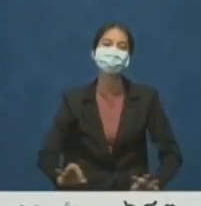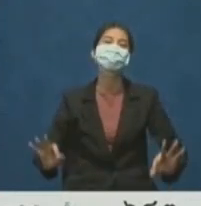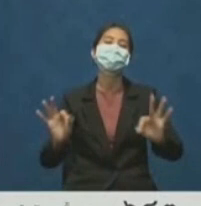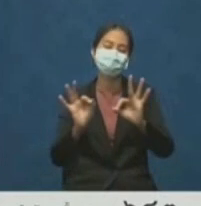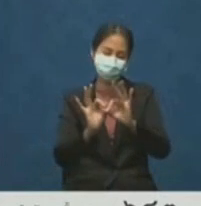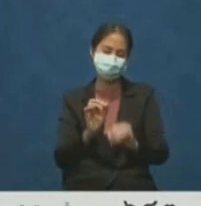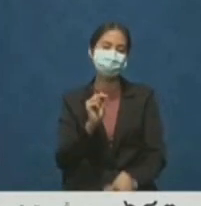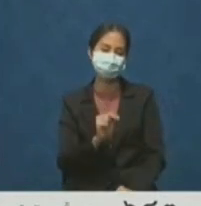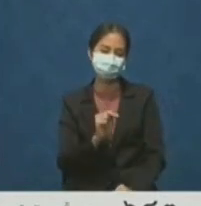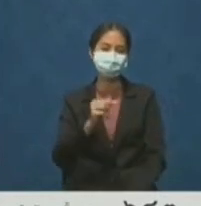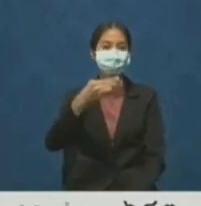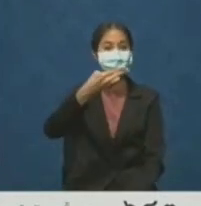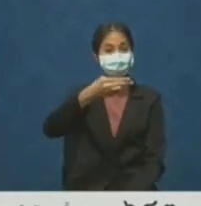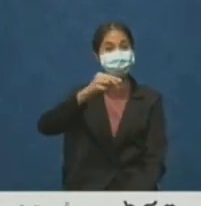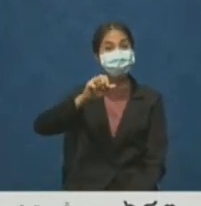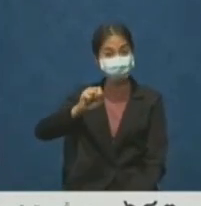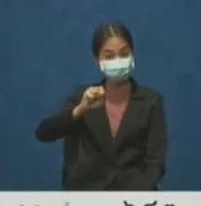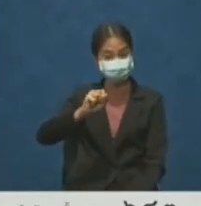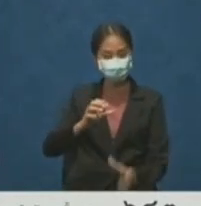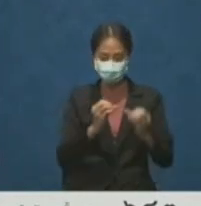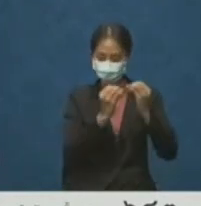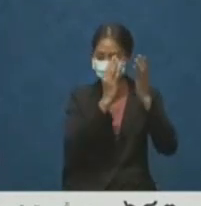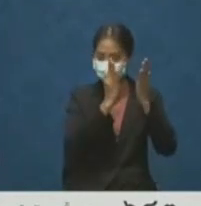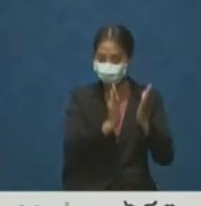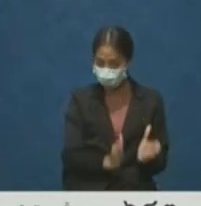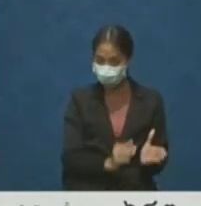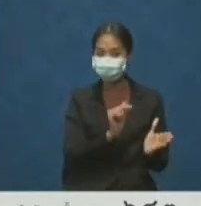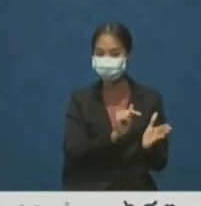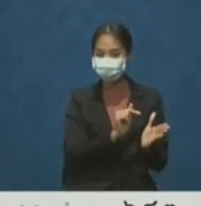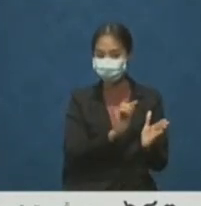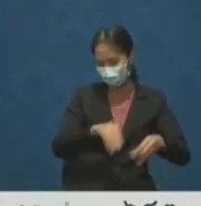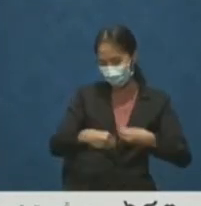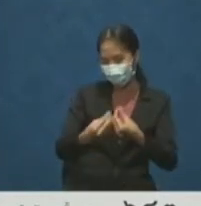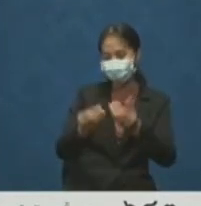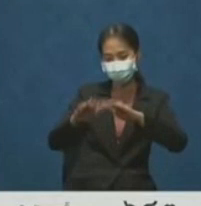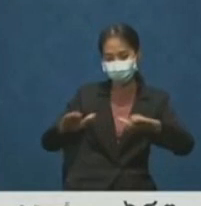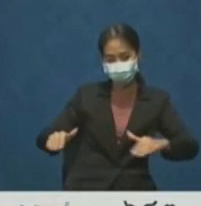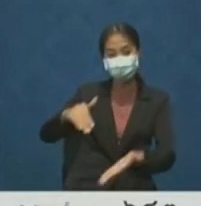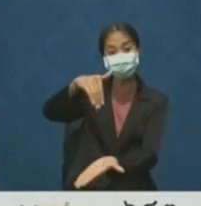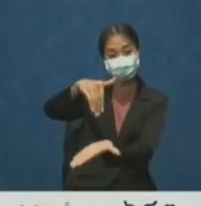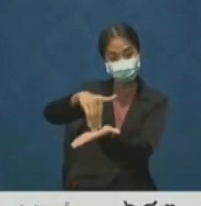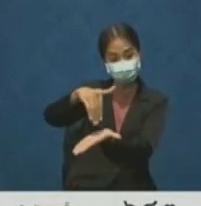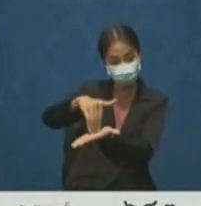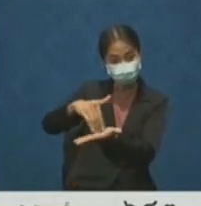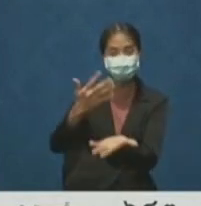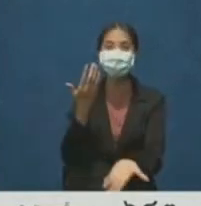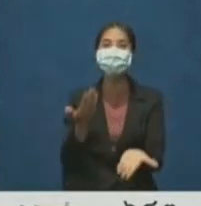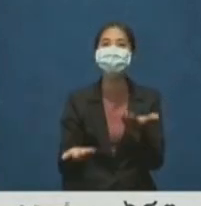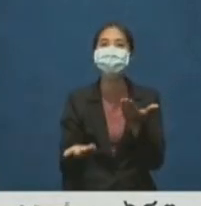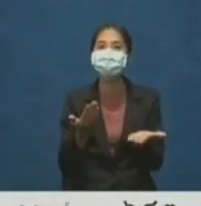ที่หัวใจใหญ่ของการขับเคลื่อนหลักสูตรว่าครูจะเอาผู้เรียนเป็นศูนย์กลาง